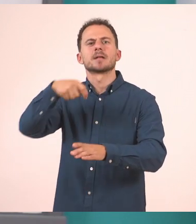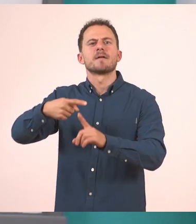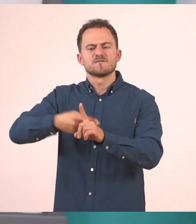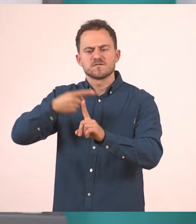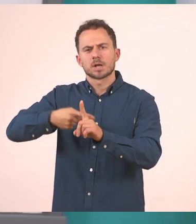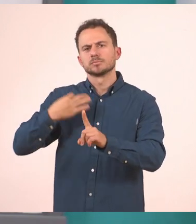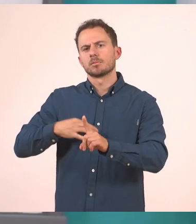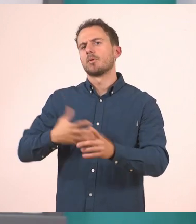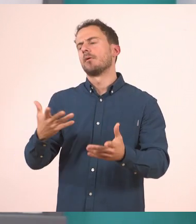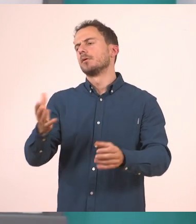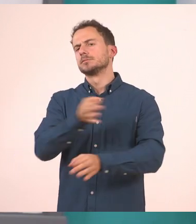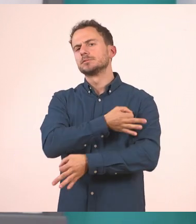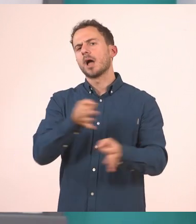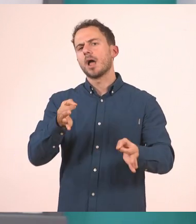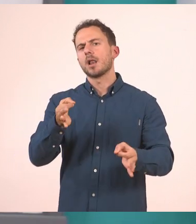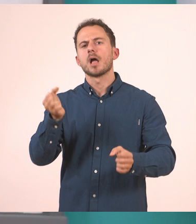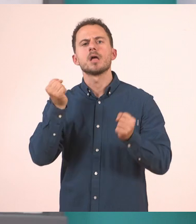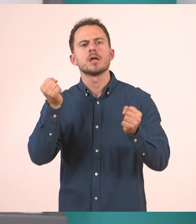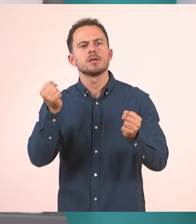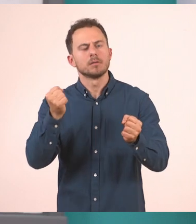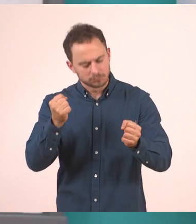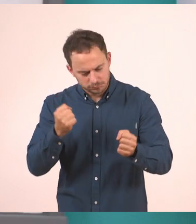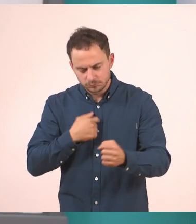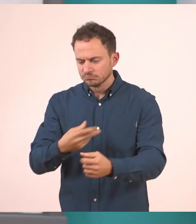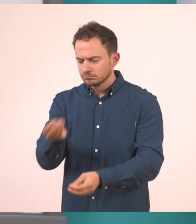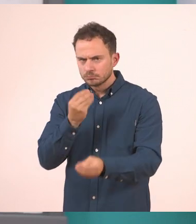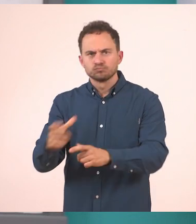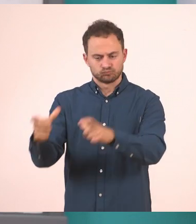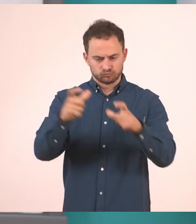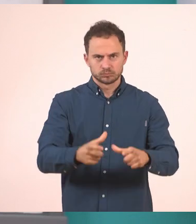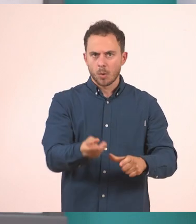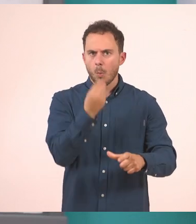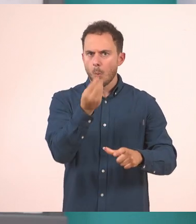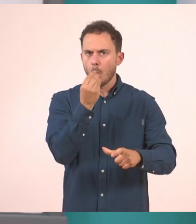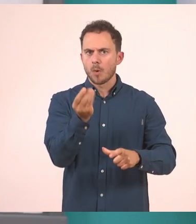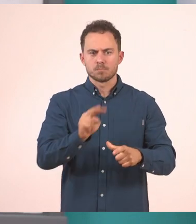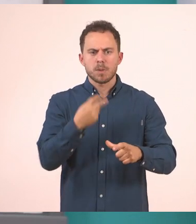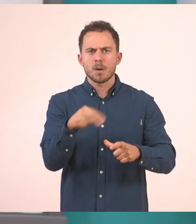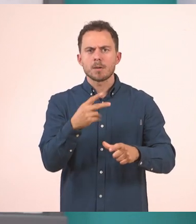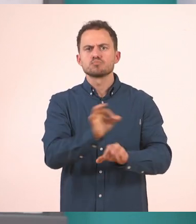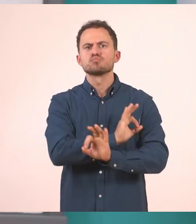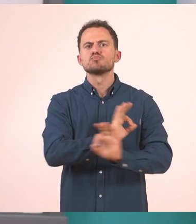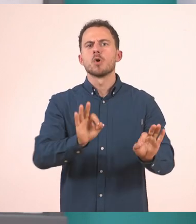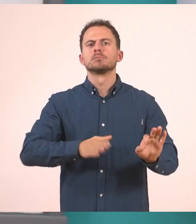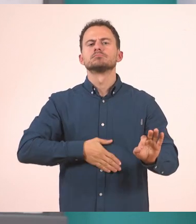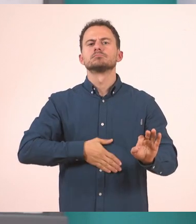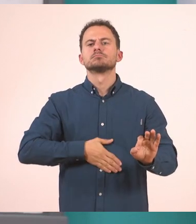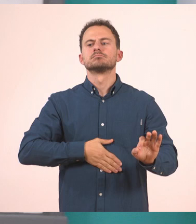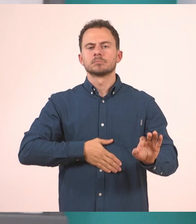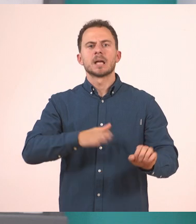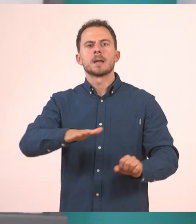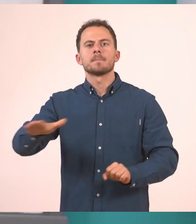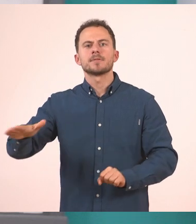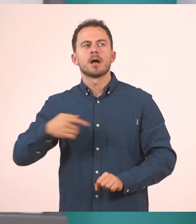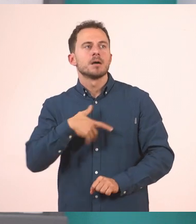Και υγιεινό φαγητό. Τρώω τα φασολάκια. Και μετά μου λένε τα παιδιά μου, «Μαμά, πήραμε και πίτσα